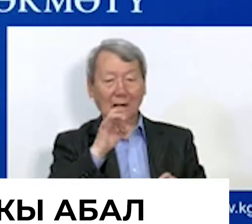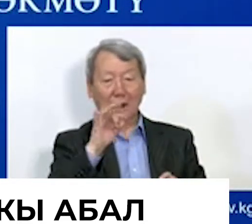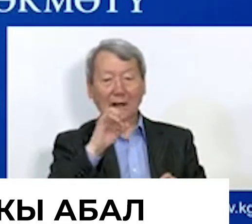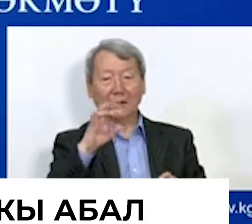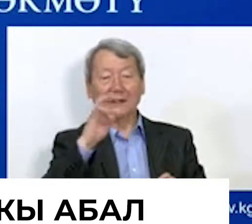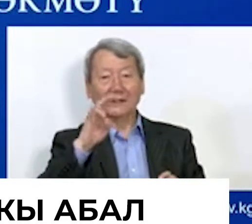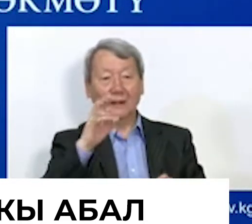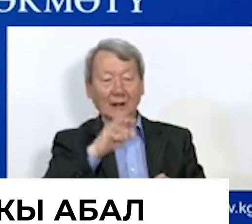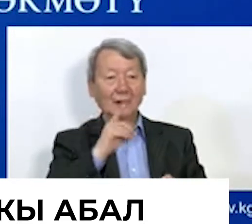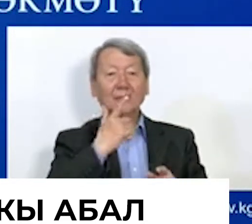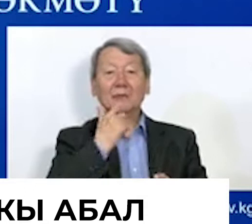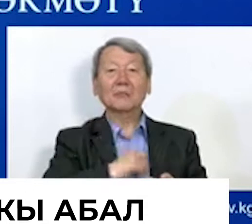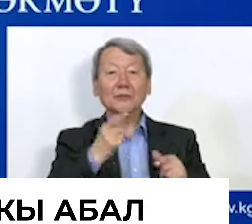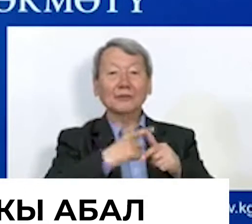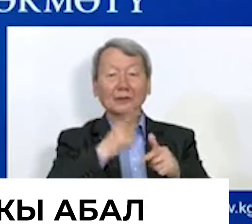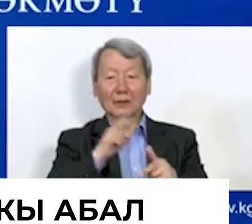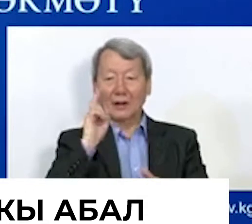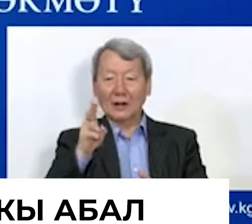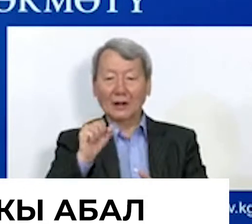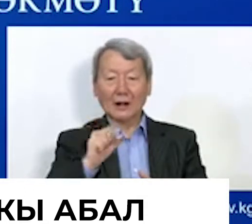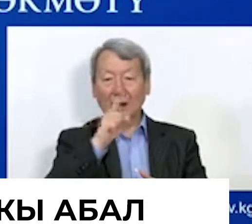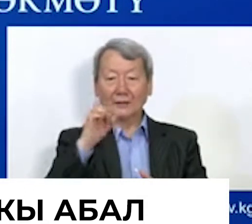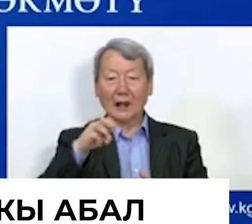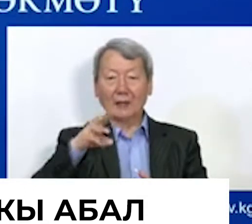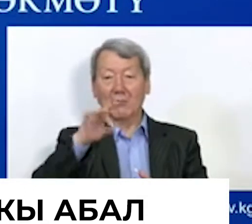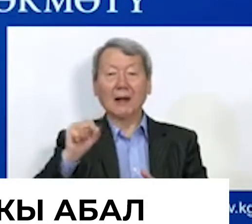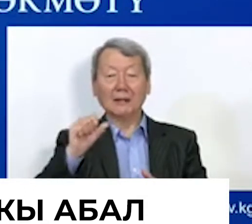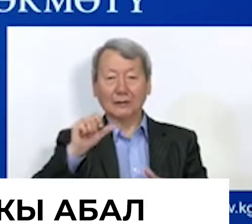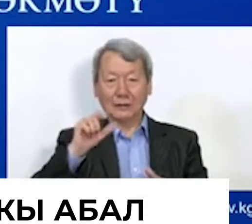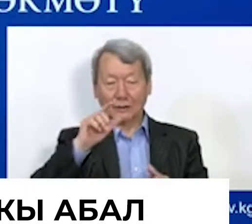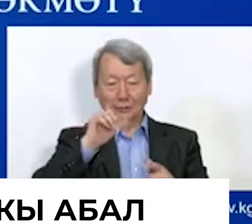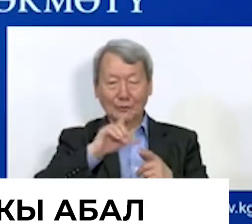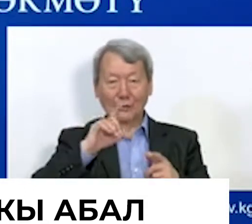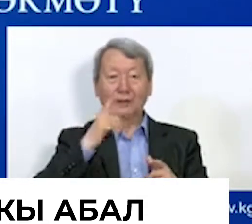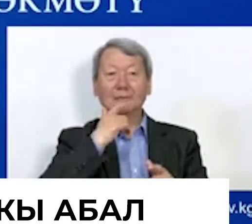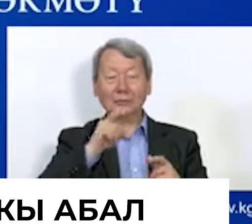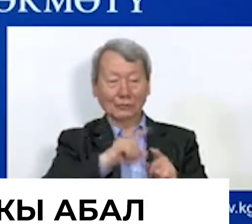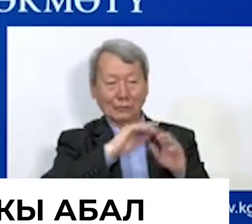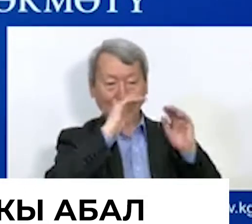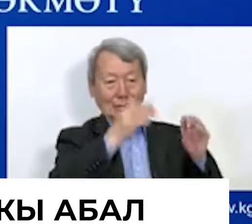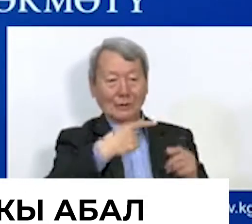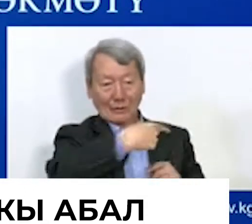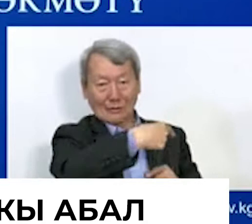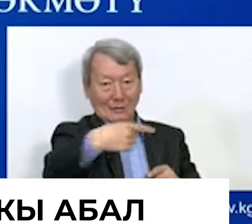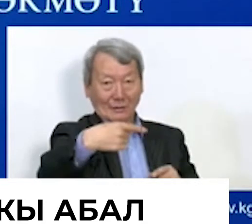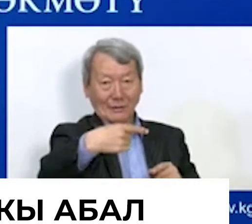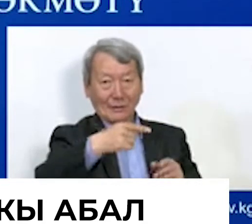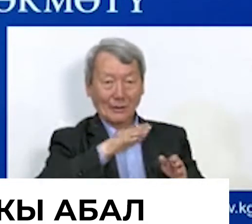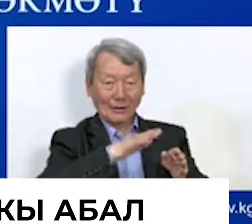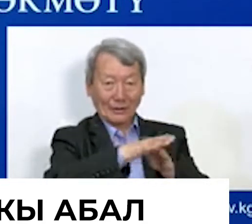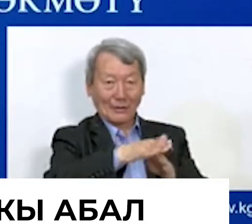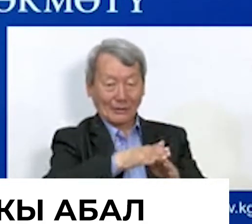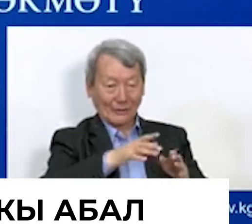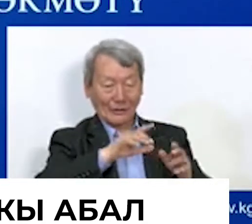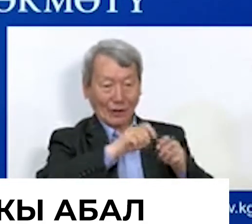коронавирус оорусунун белгилери байкалган жок. Ошон үчүн ошол жерден атайын биринчи этажда толугу менен